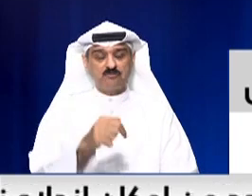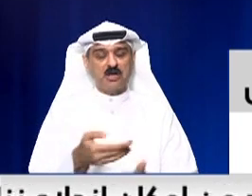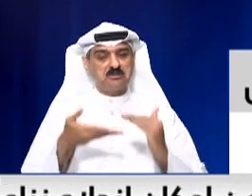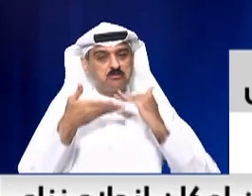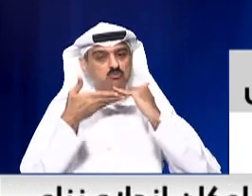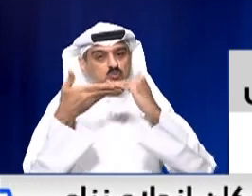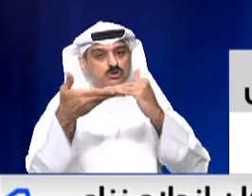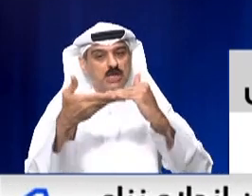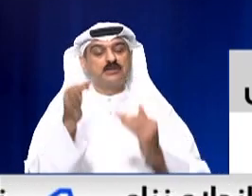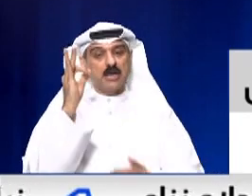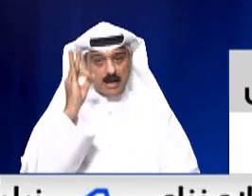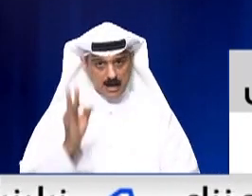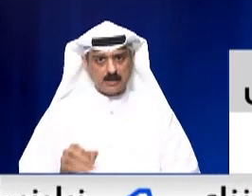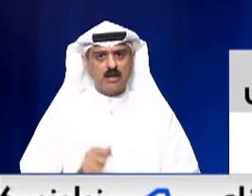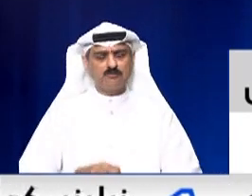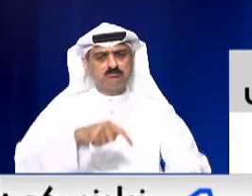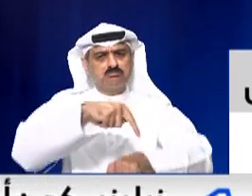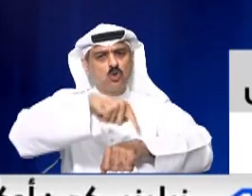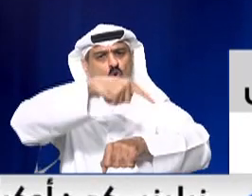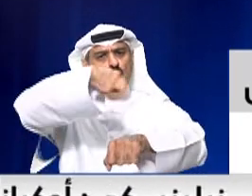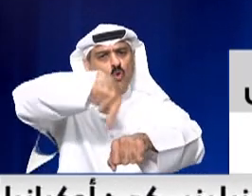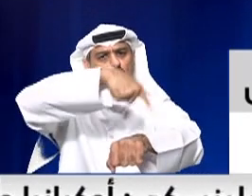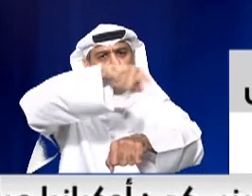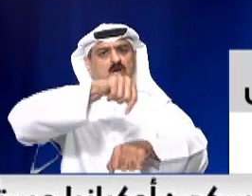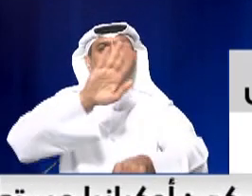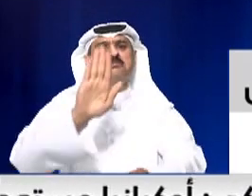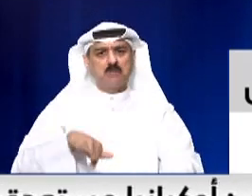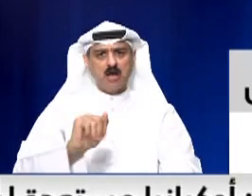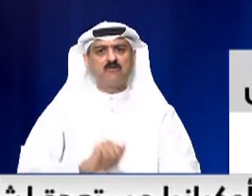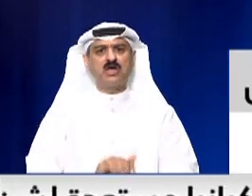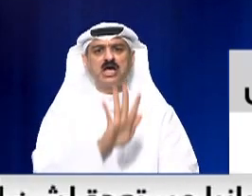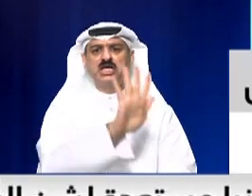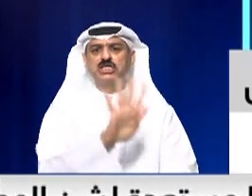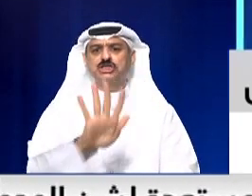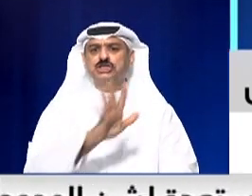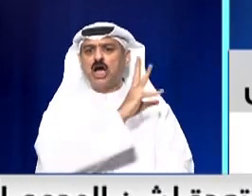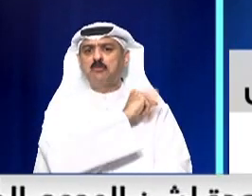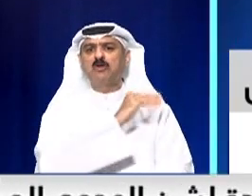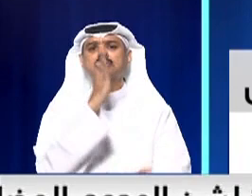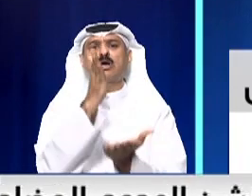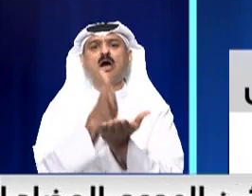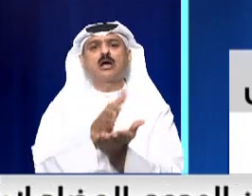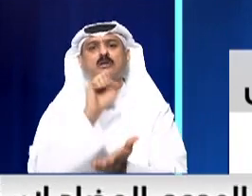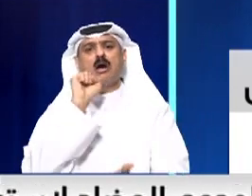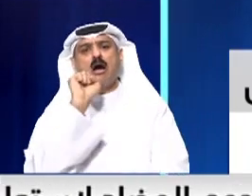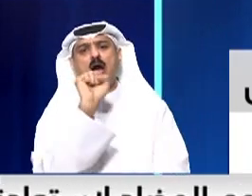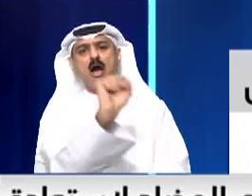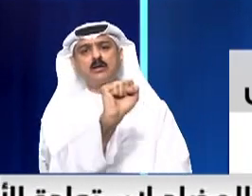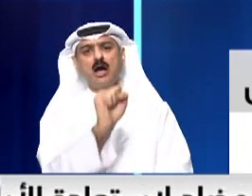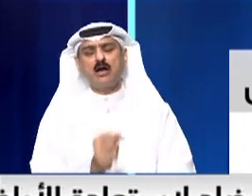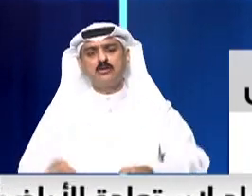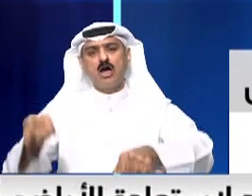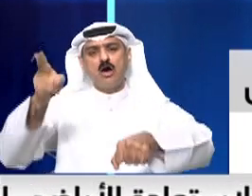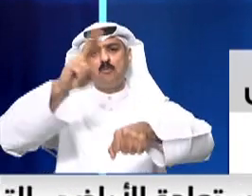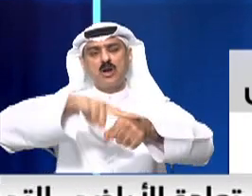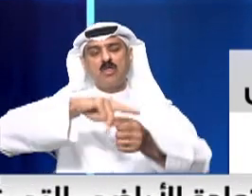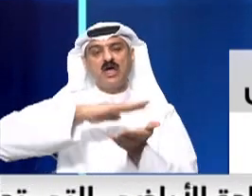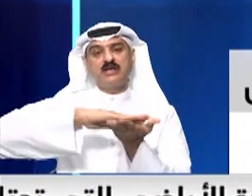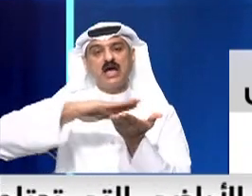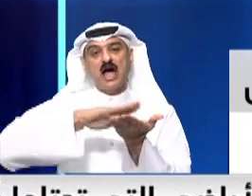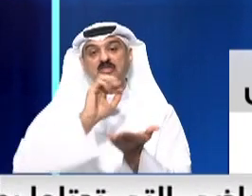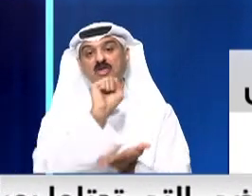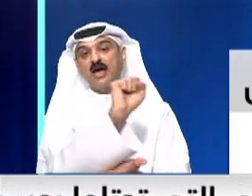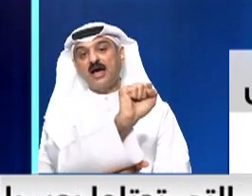ان مرور الزمن لن يجرد الشعب الفلسطينيه من حقه المشروع في العوده الى ارضه